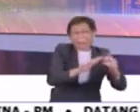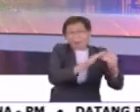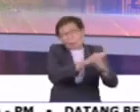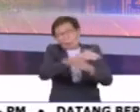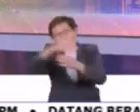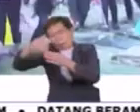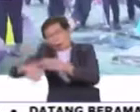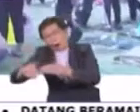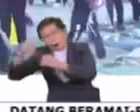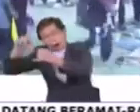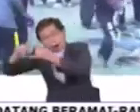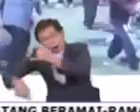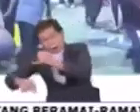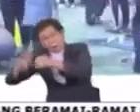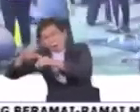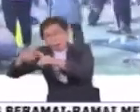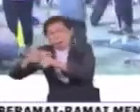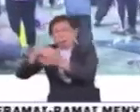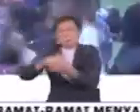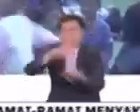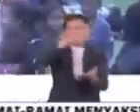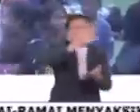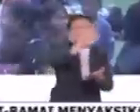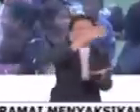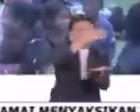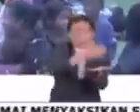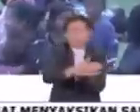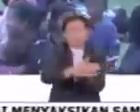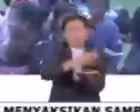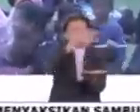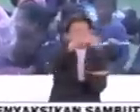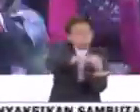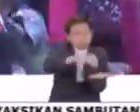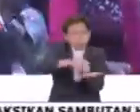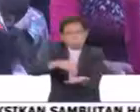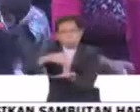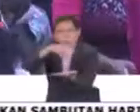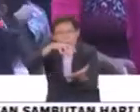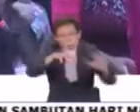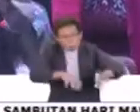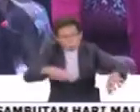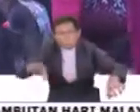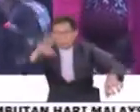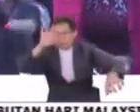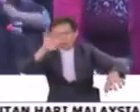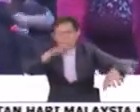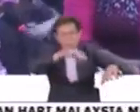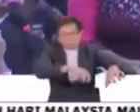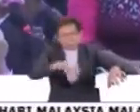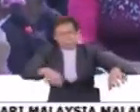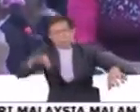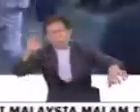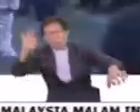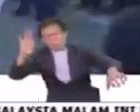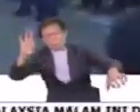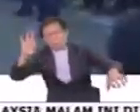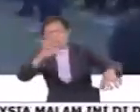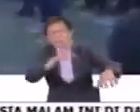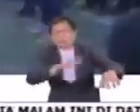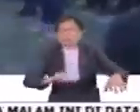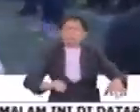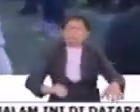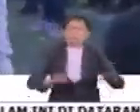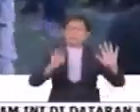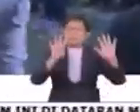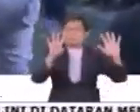ini. Gembara singgah di 9 pos penempatan antaranya Pos Hendrop, Pos Twel, Pos Bihai, Pos Balar dan